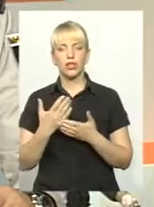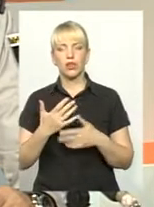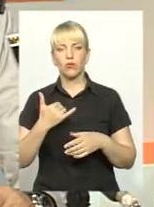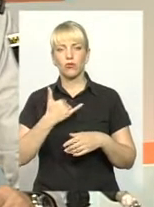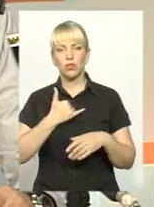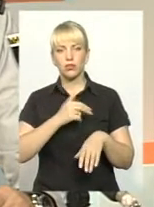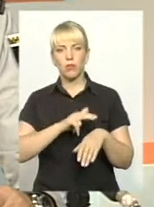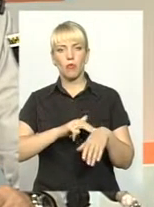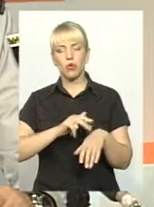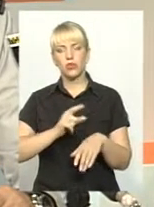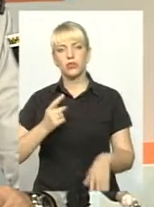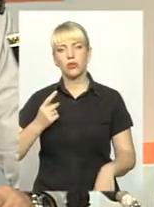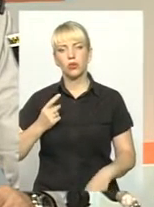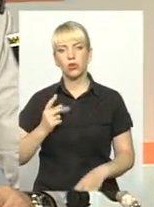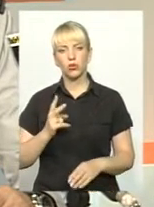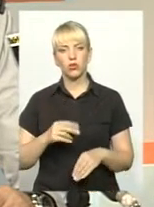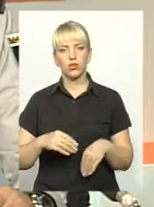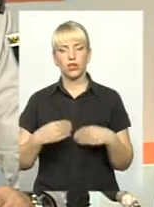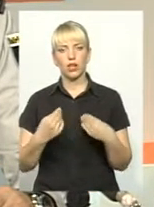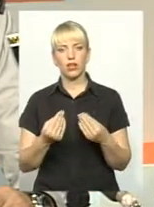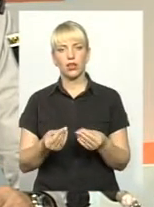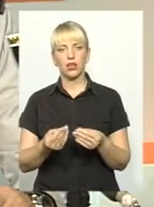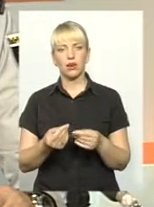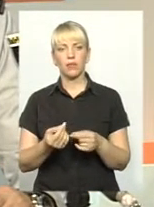також надає відповідні охоронні